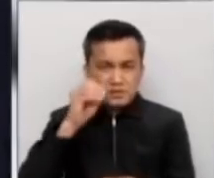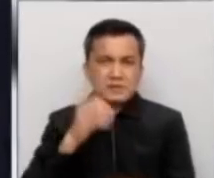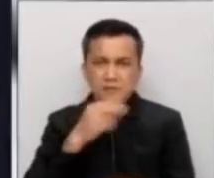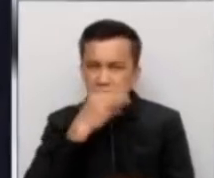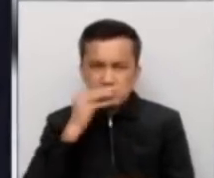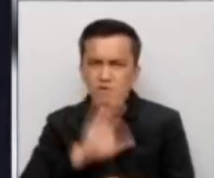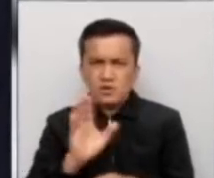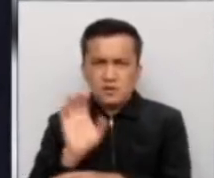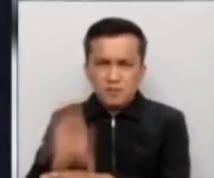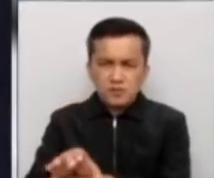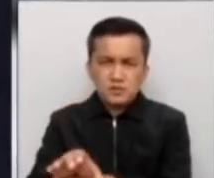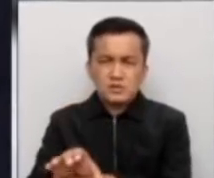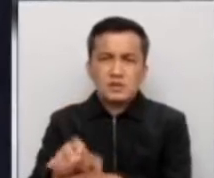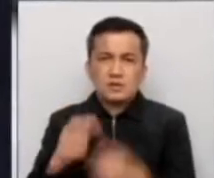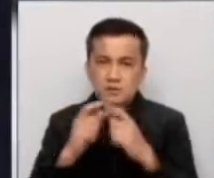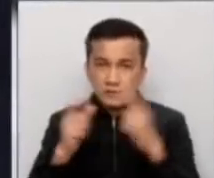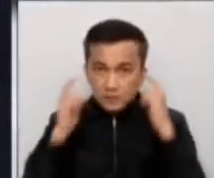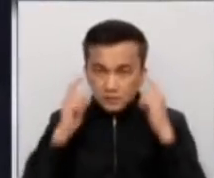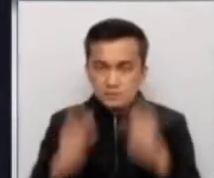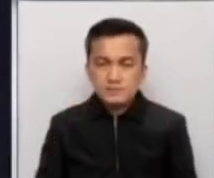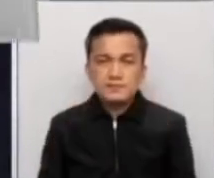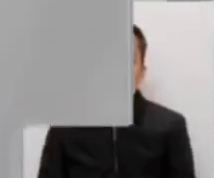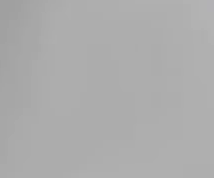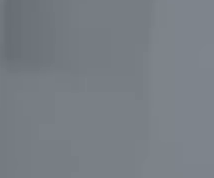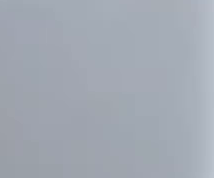ng face mask. Nakatutok si Rafi Tima.